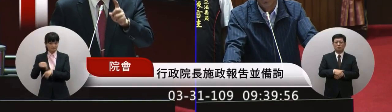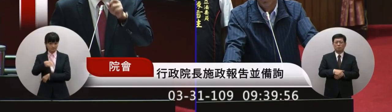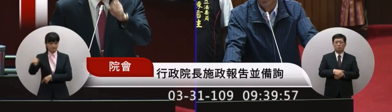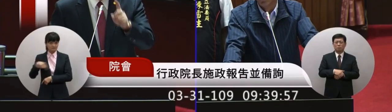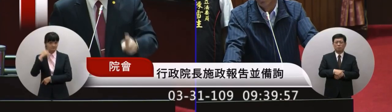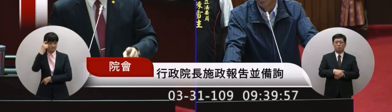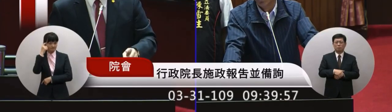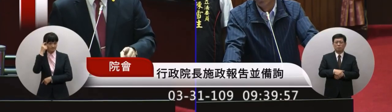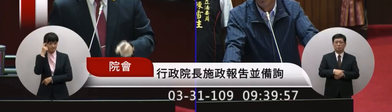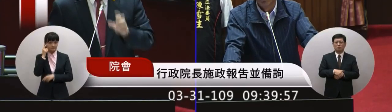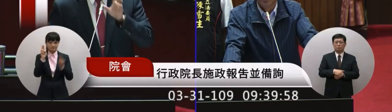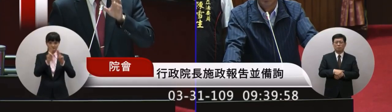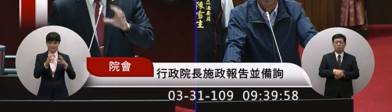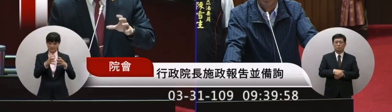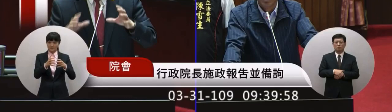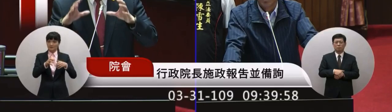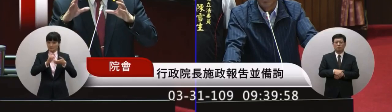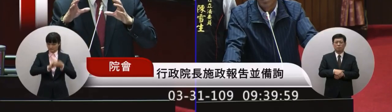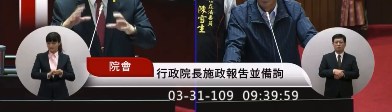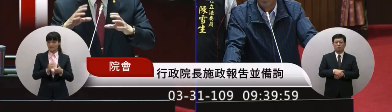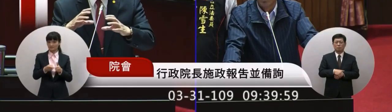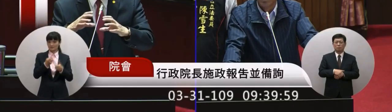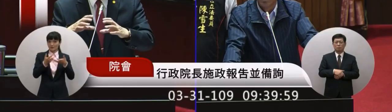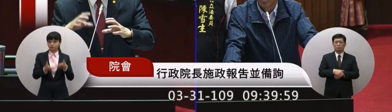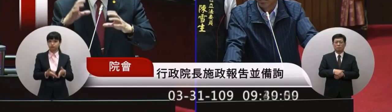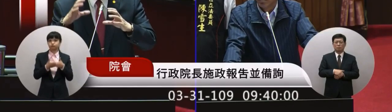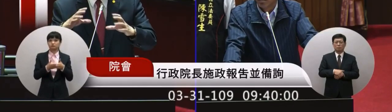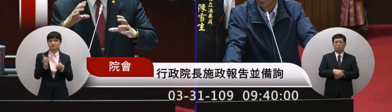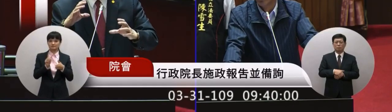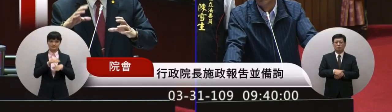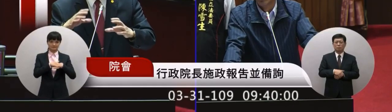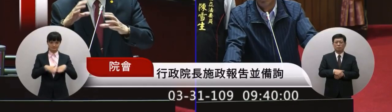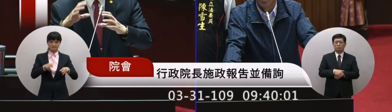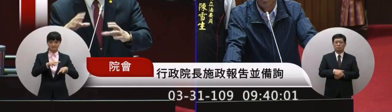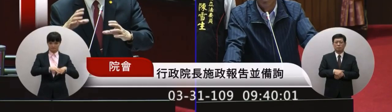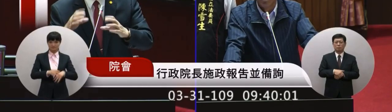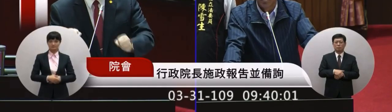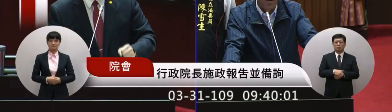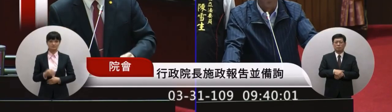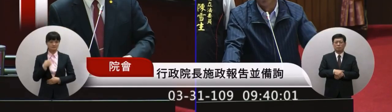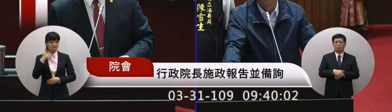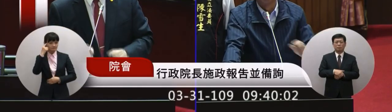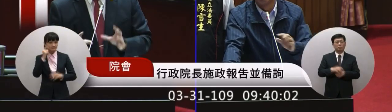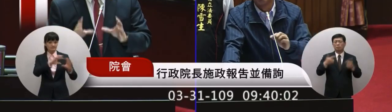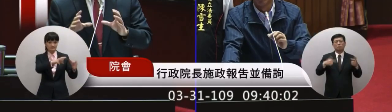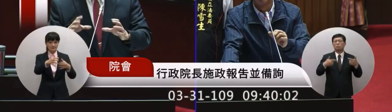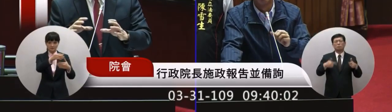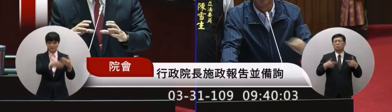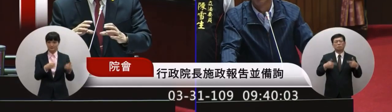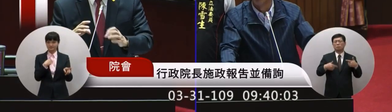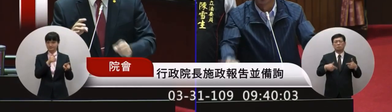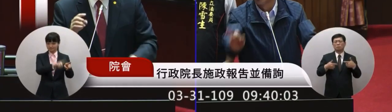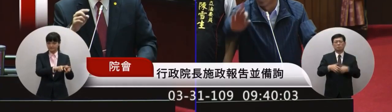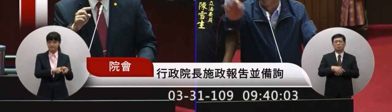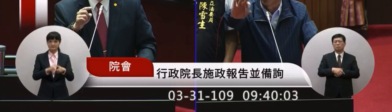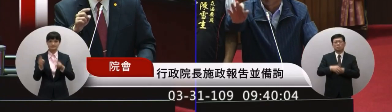电池的安全，所以讲即马阮照世界标准来定电池的安全标准。即马在安尼